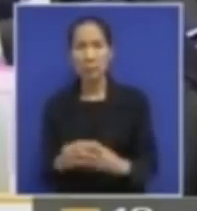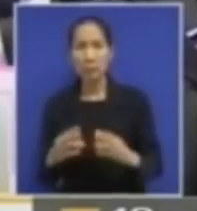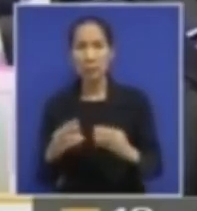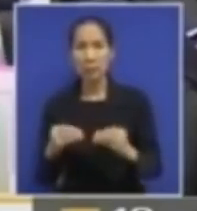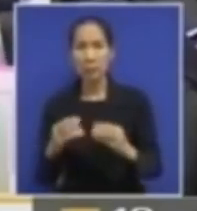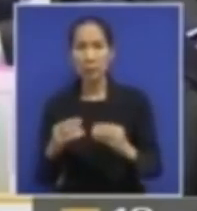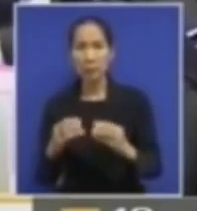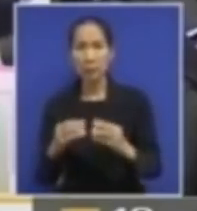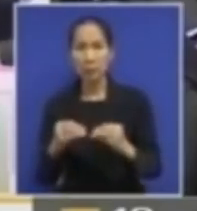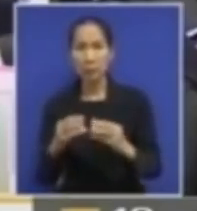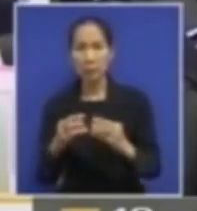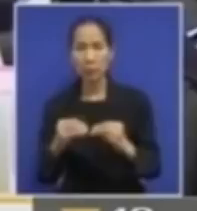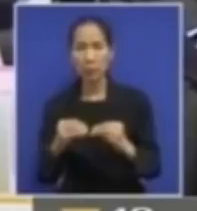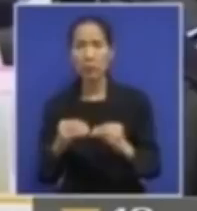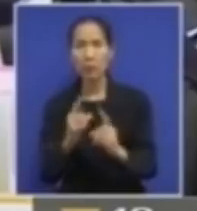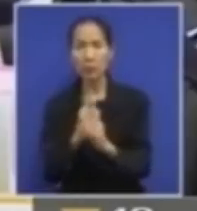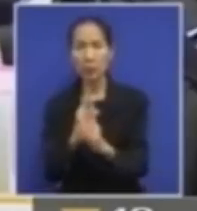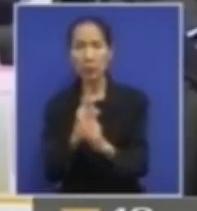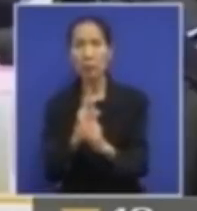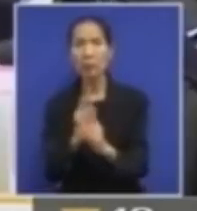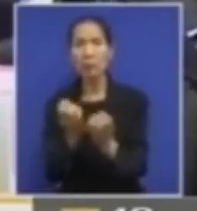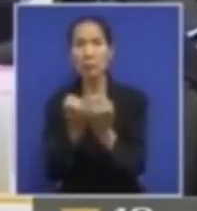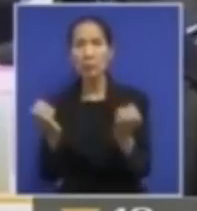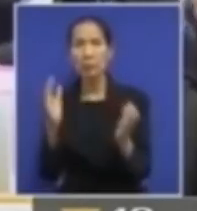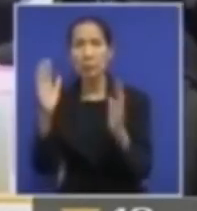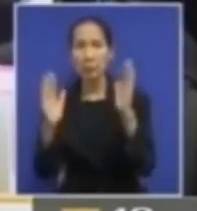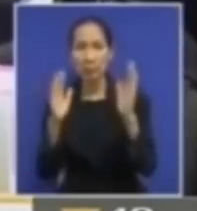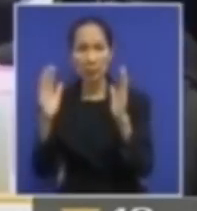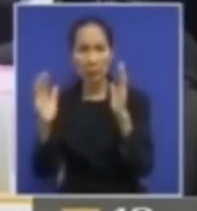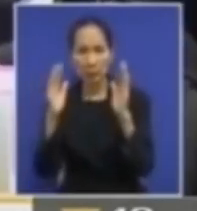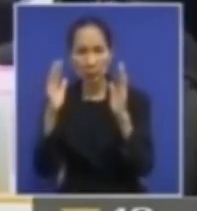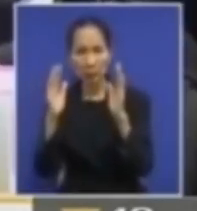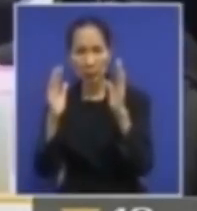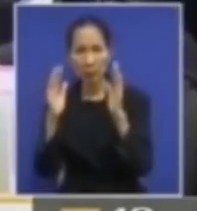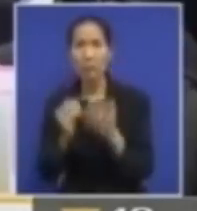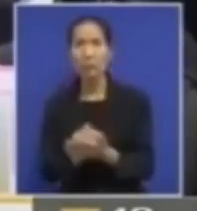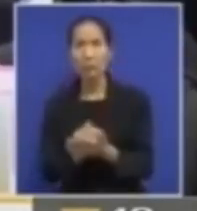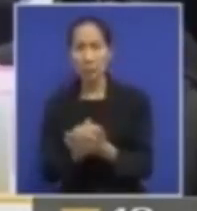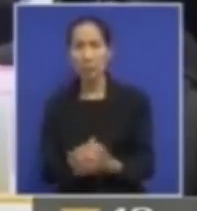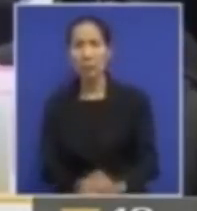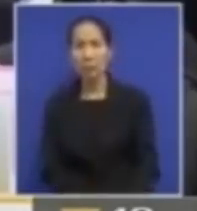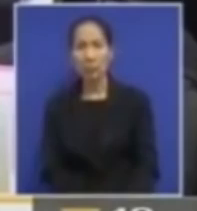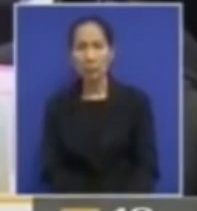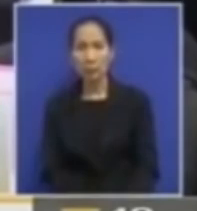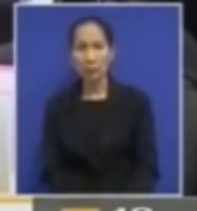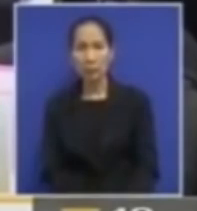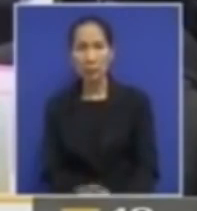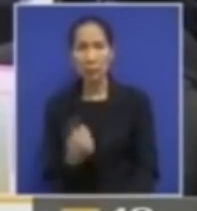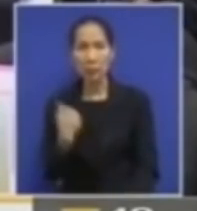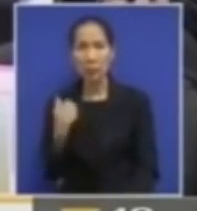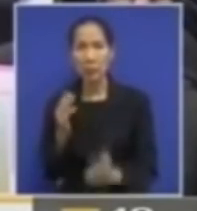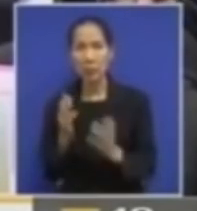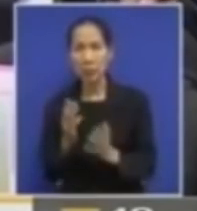งของระบอบประชาธิปไตยท่านประธานครับแทบจะเป็นการประชุมทางตรงนะครับเพราะว่ามีคนติดตามจ